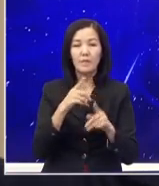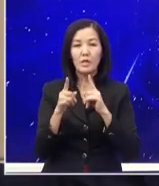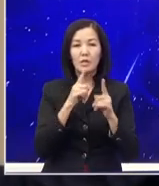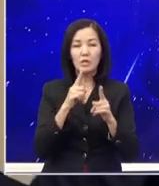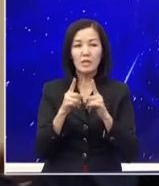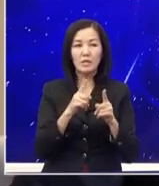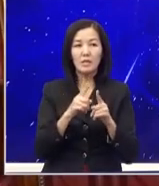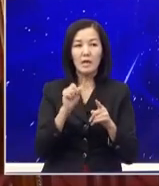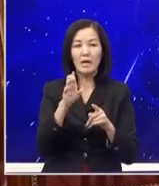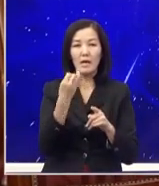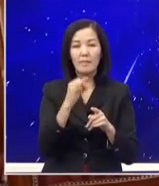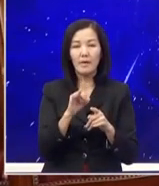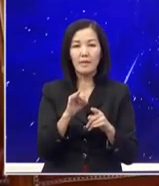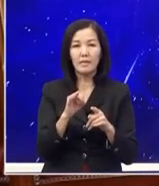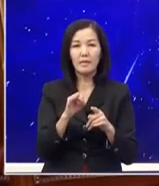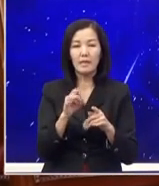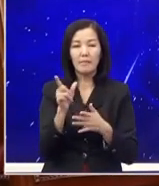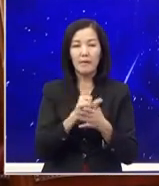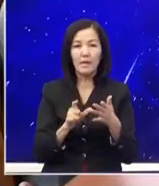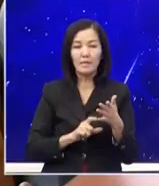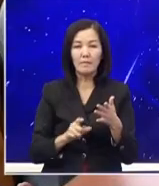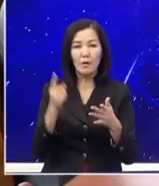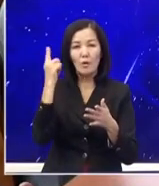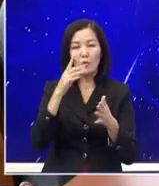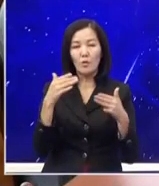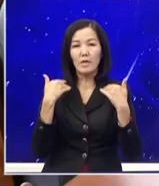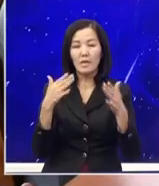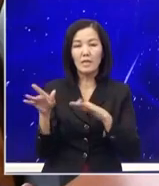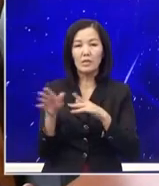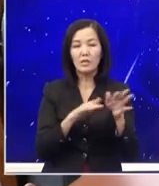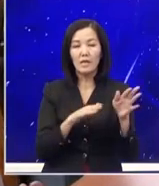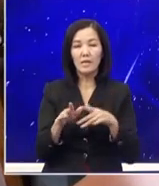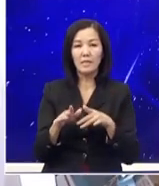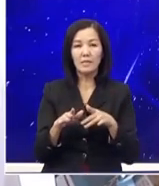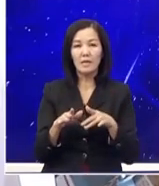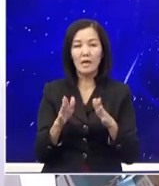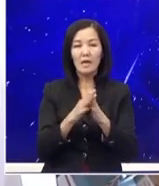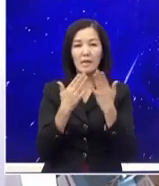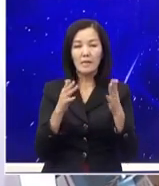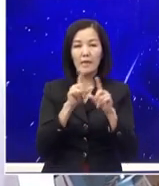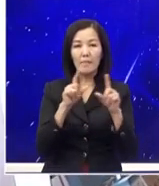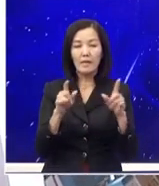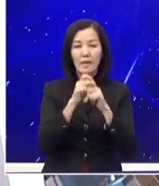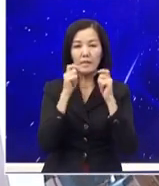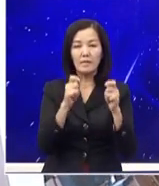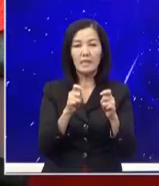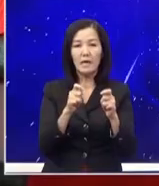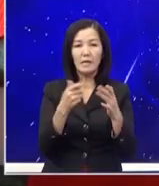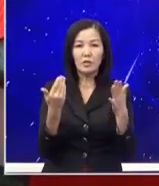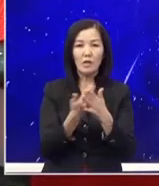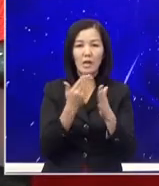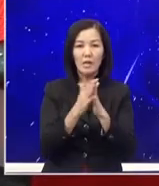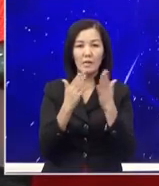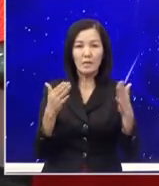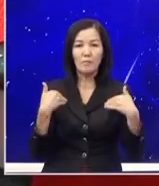тұлға Абай жайлы кеңінен ой қозғалып, пайымды пікірлер айтылды. Шара аясында Семей облыстық кітапханасына сыйға тартылған «Адамзаттың Абайы» атты кітаптың